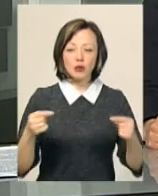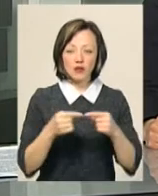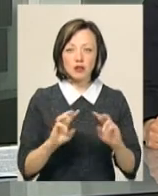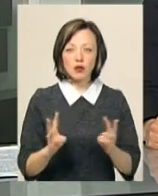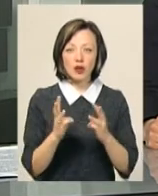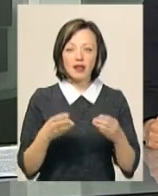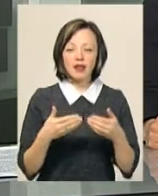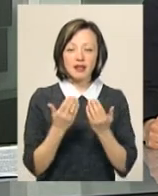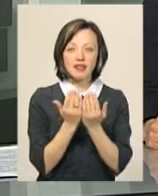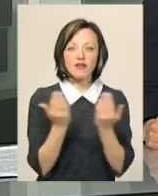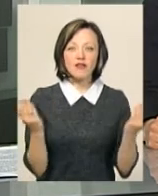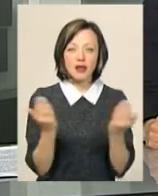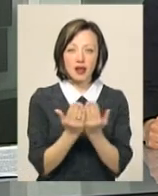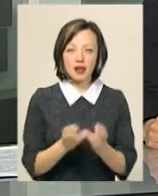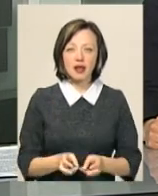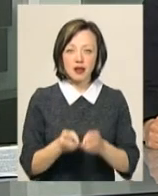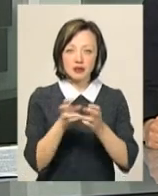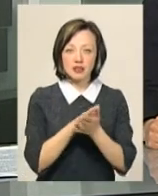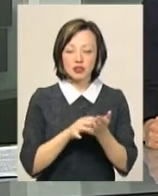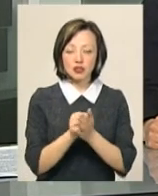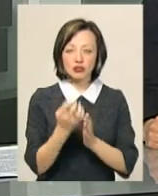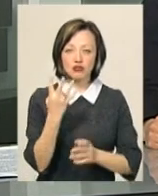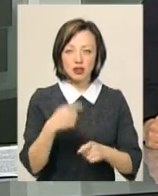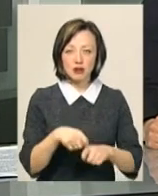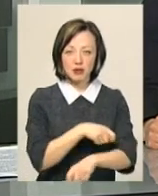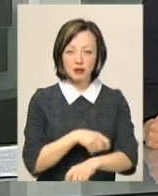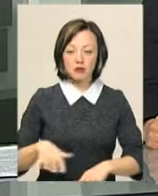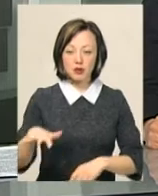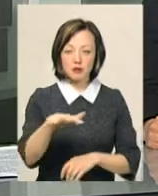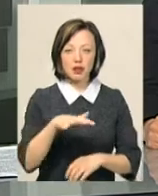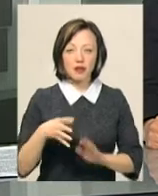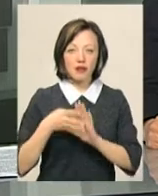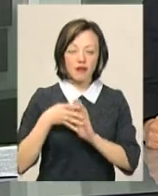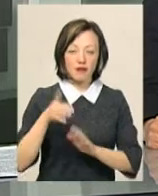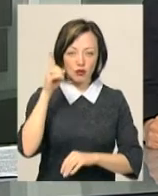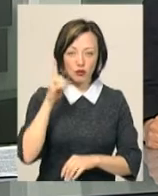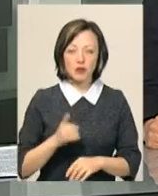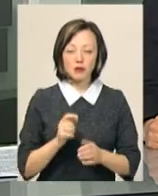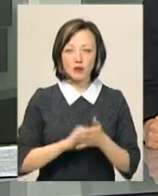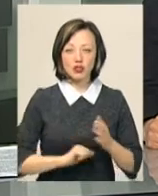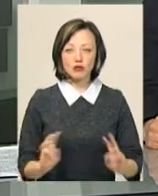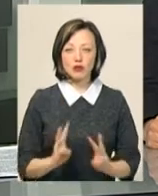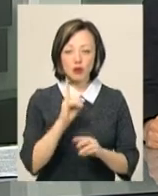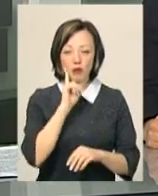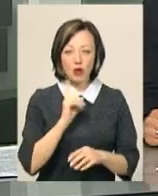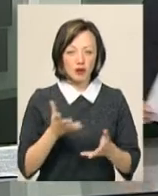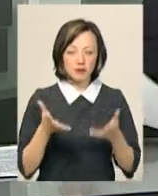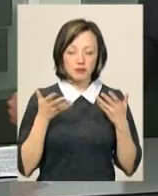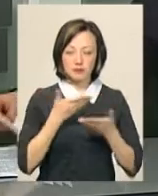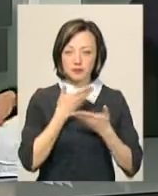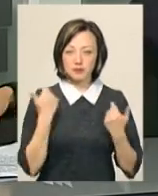загорілися двері ліфта. Вогонь знищив 4 квадратних метри приміщення на 9-му поверсі. Причину пожежі поки не